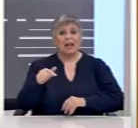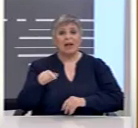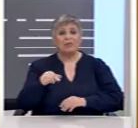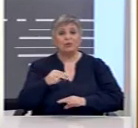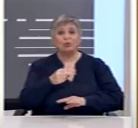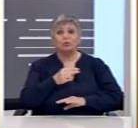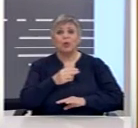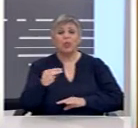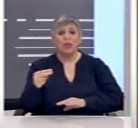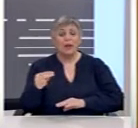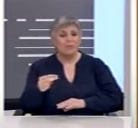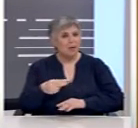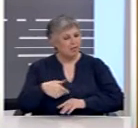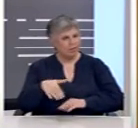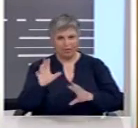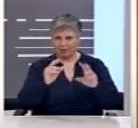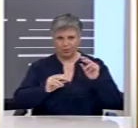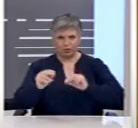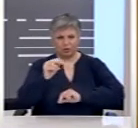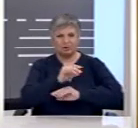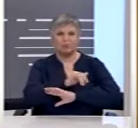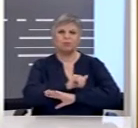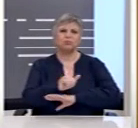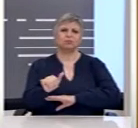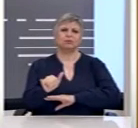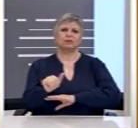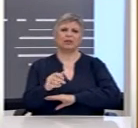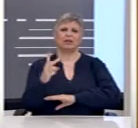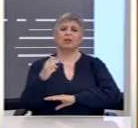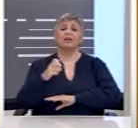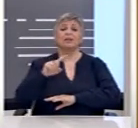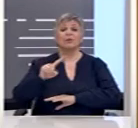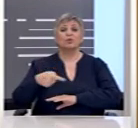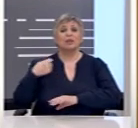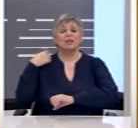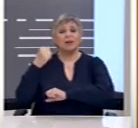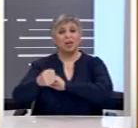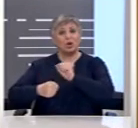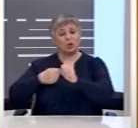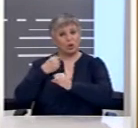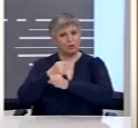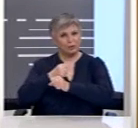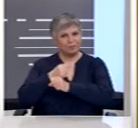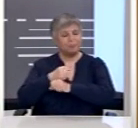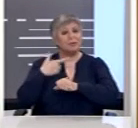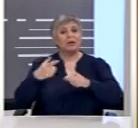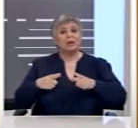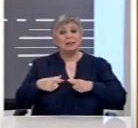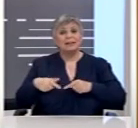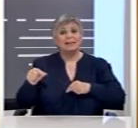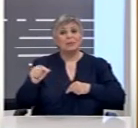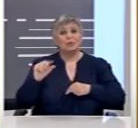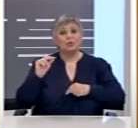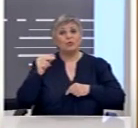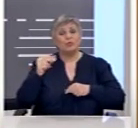εκτός της όποιας διαδικασίας και διερεύνησης, και ενώ από πλευράς της Κυπριακής Βουλής αρκετές